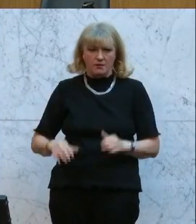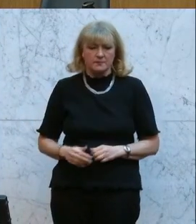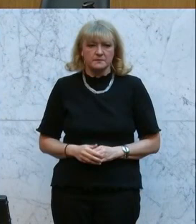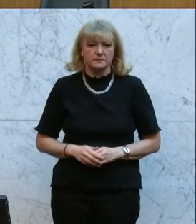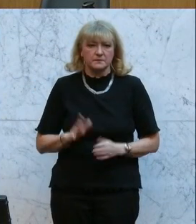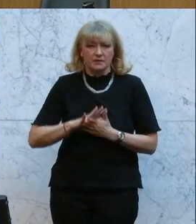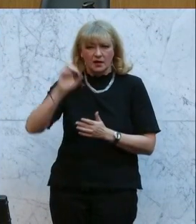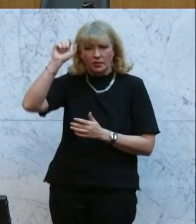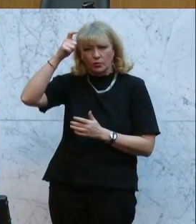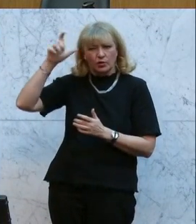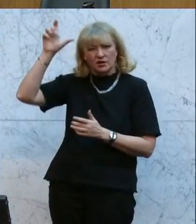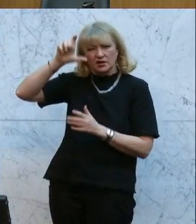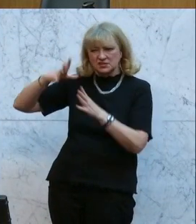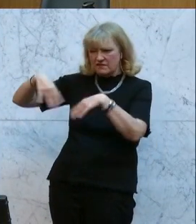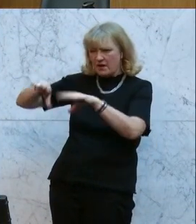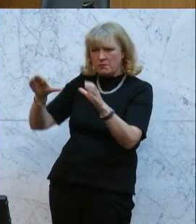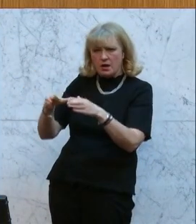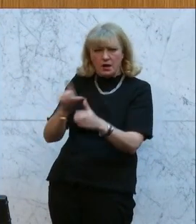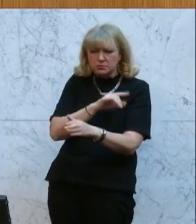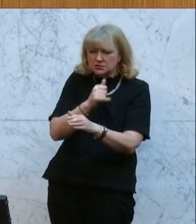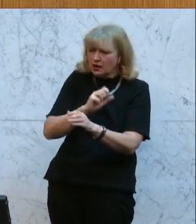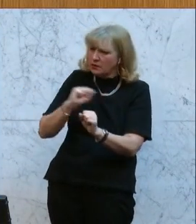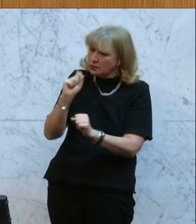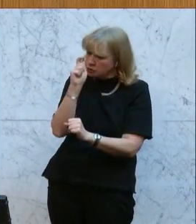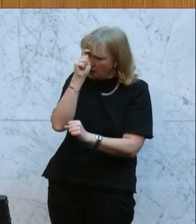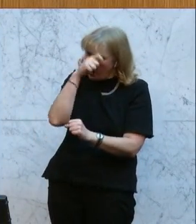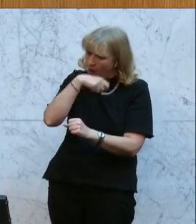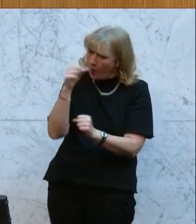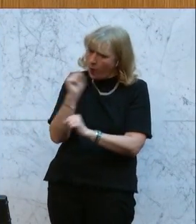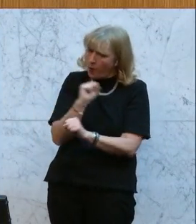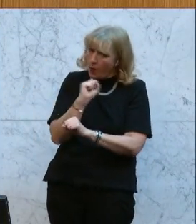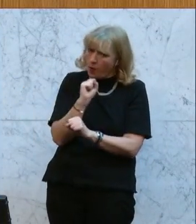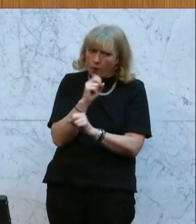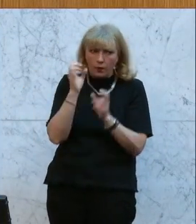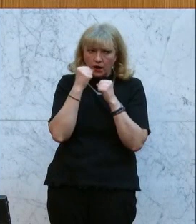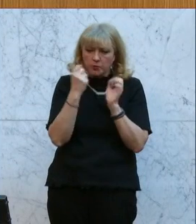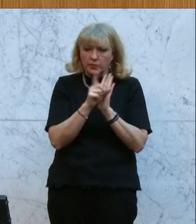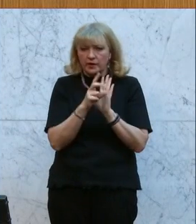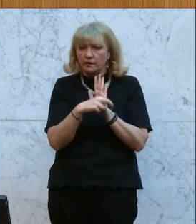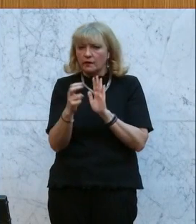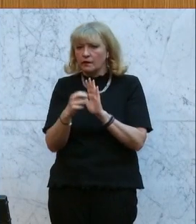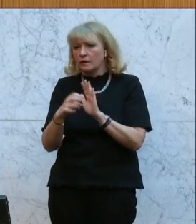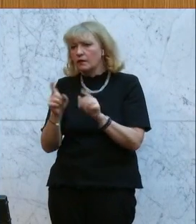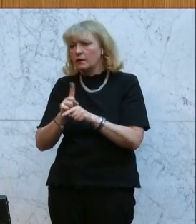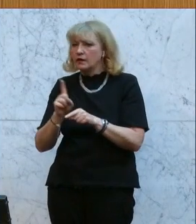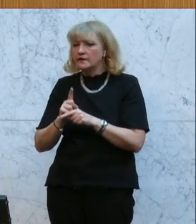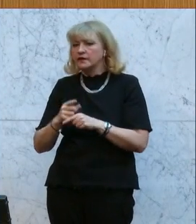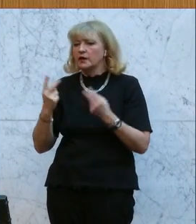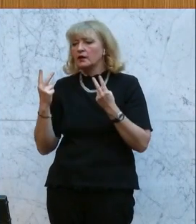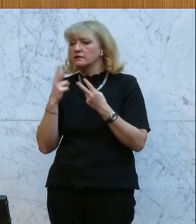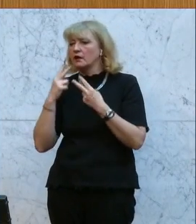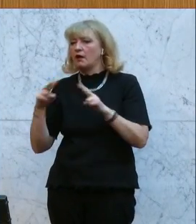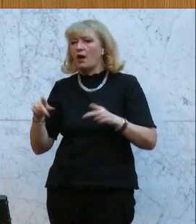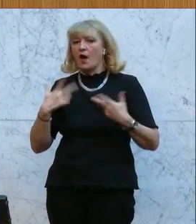Die türkise Familie hat sich mit einer noch nie dagewesenen Dreistigkeit an der Republik bereichert und versucht, Ermittlungen dazu zu